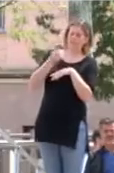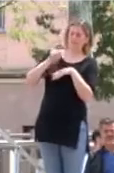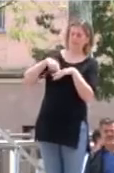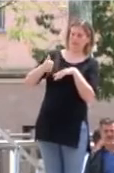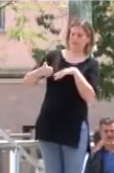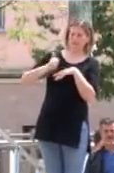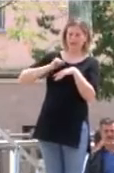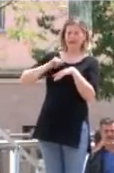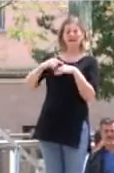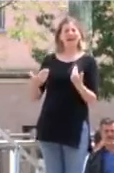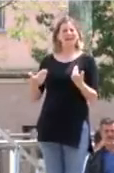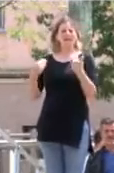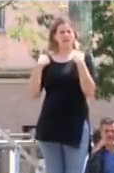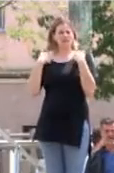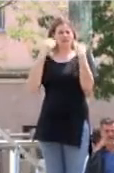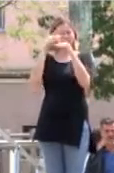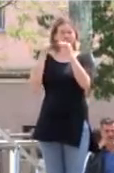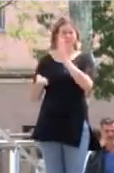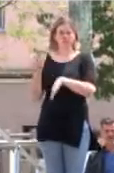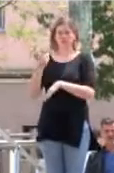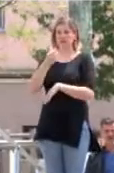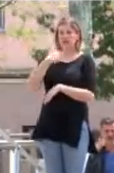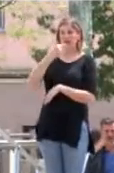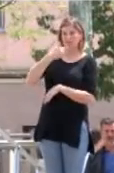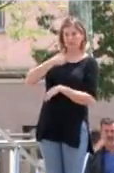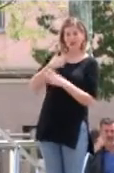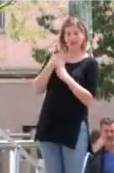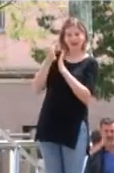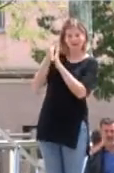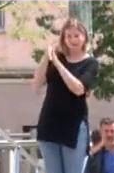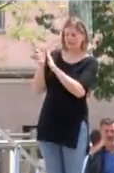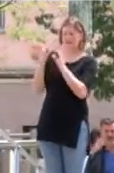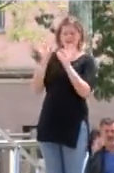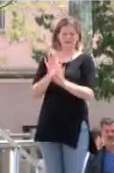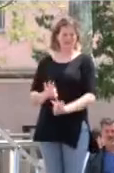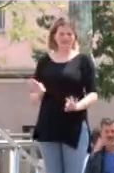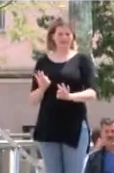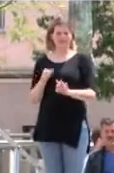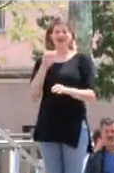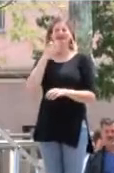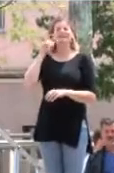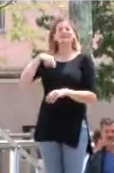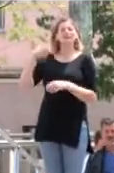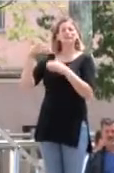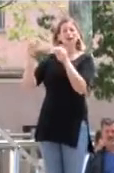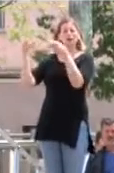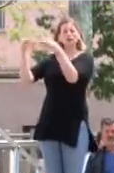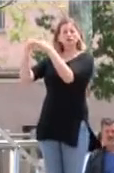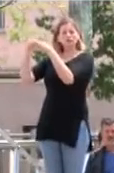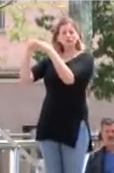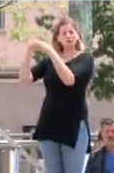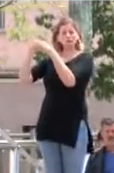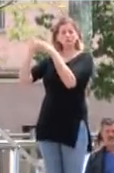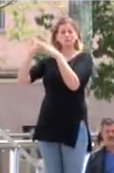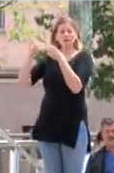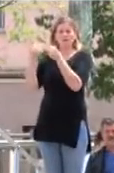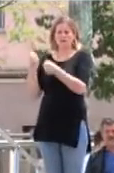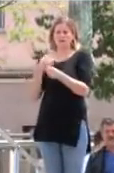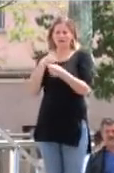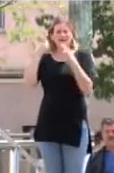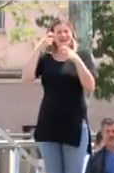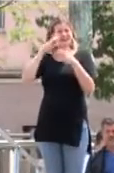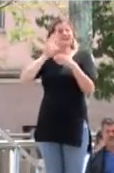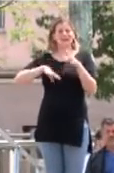Els responsables de la bombolla immobiliària a mi no em poden demanar explicacions. Els lobbies que pretenen que la ciutat sigui seva i que ningú els hi